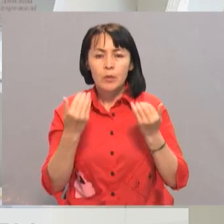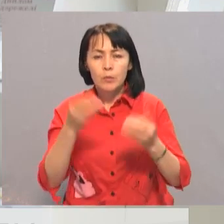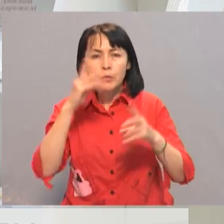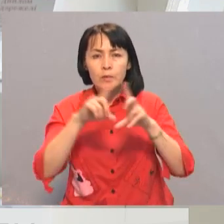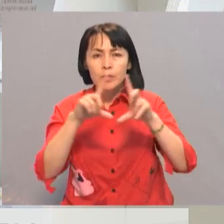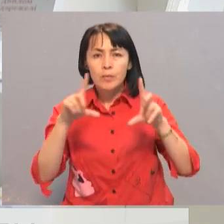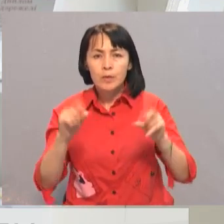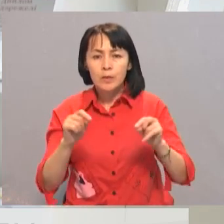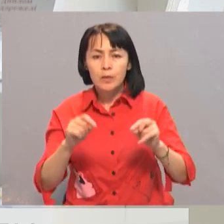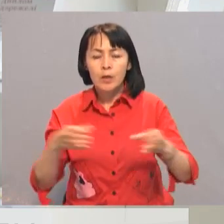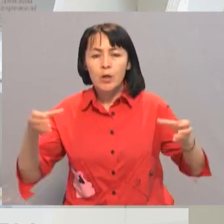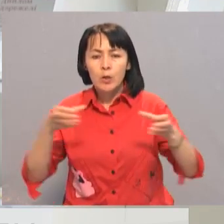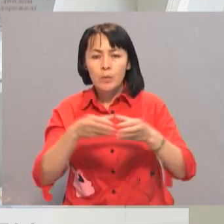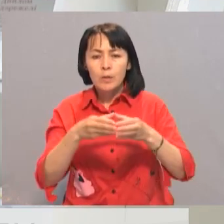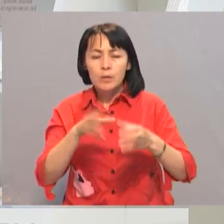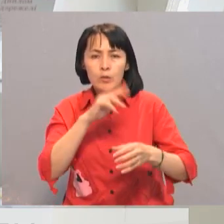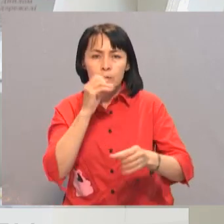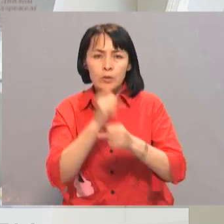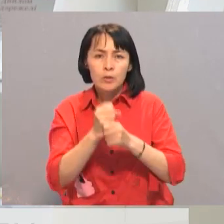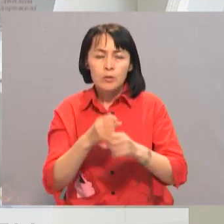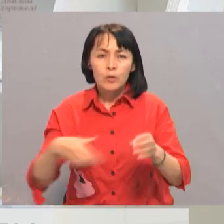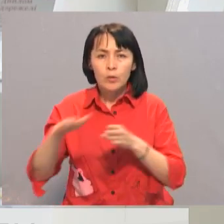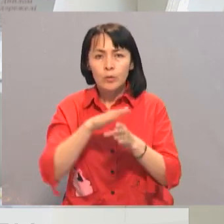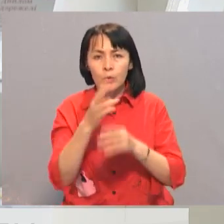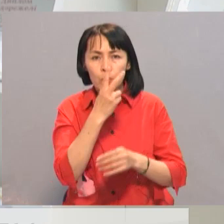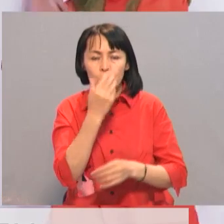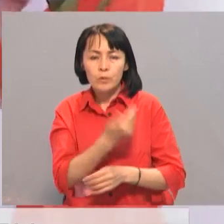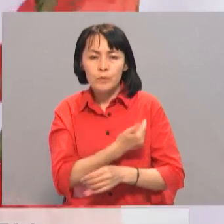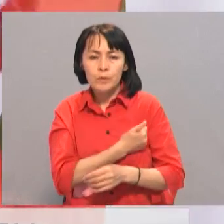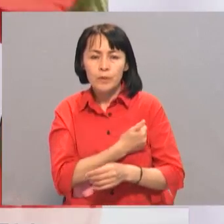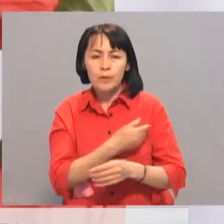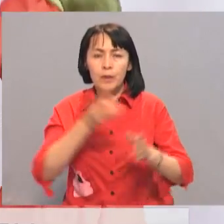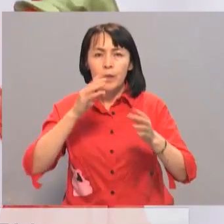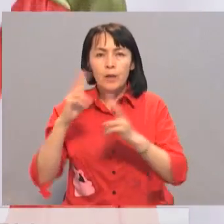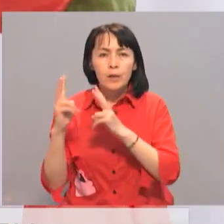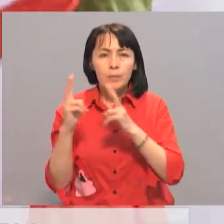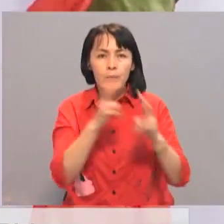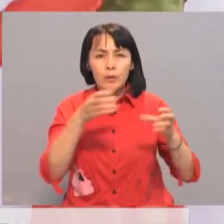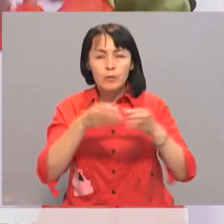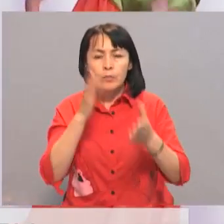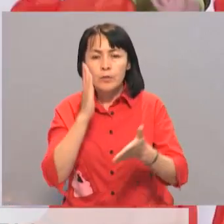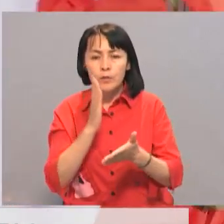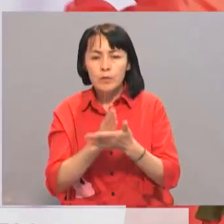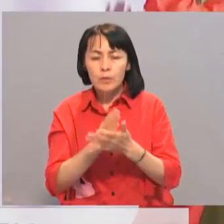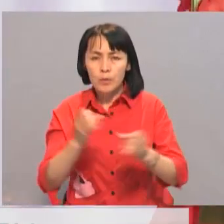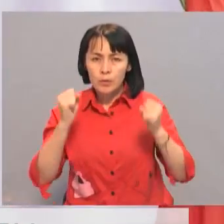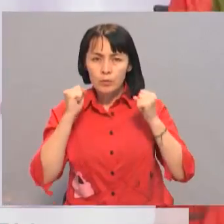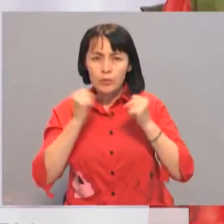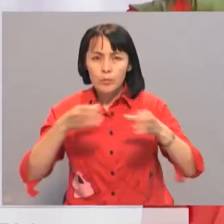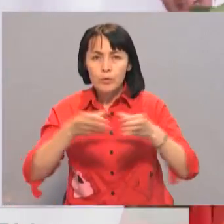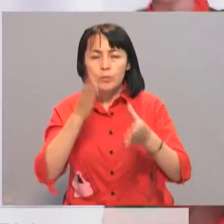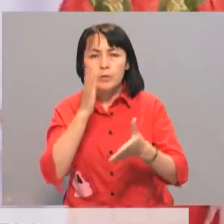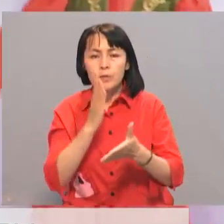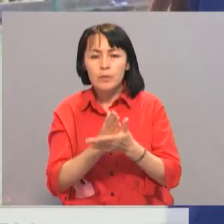мектепте үйірме жұмыстары жұмыс жасайды, соны толық көрсеткіміз келіп отыр. Би үйірмесі жұмыс жасайды, спорт үйірмелері